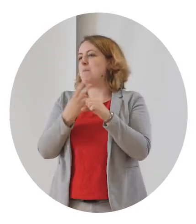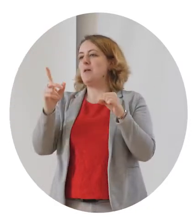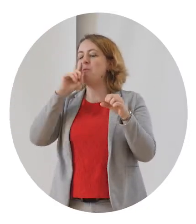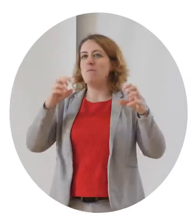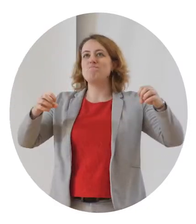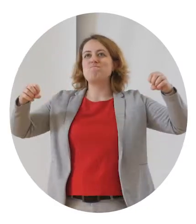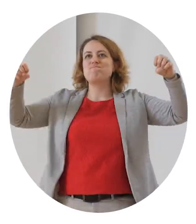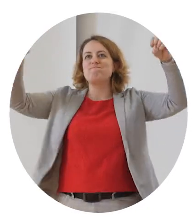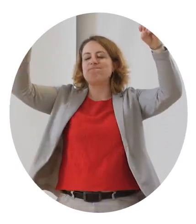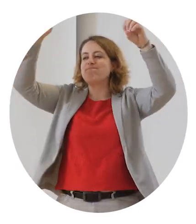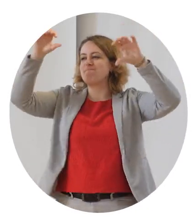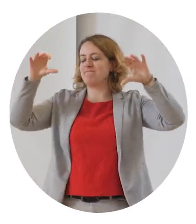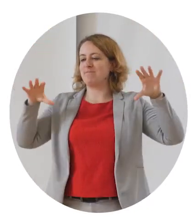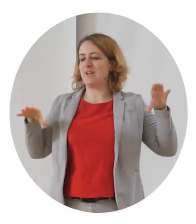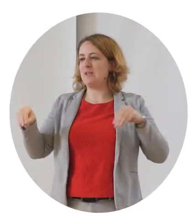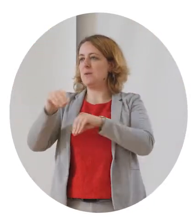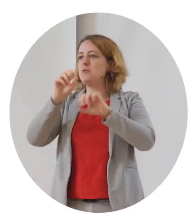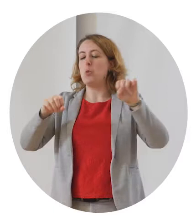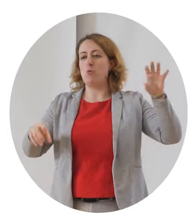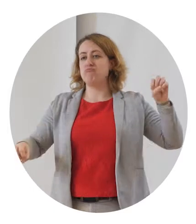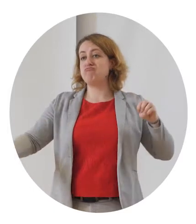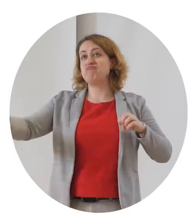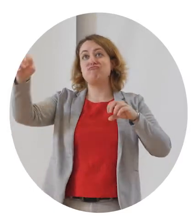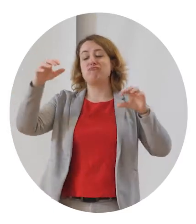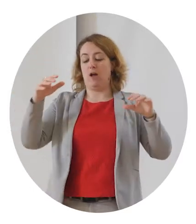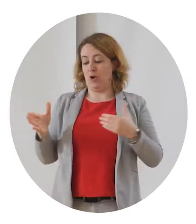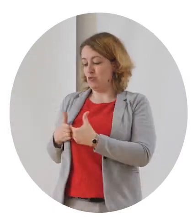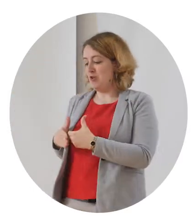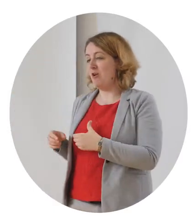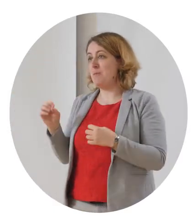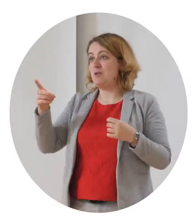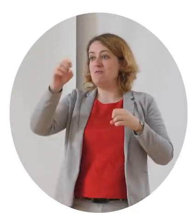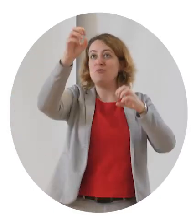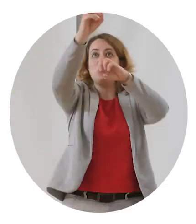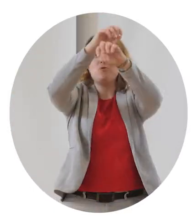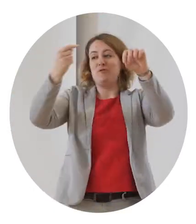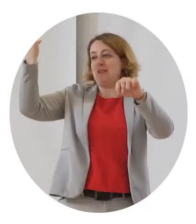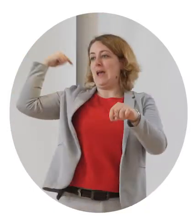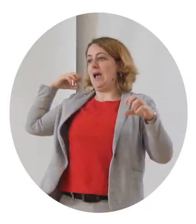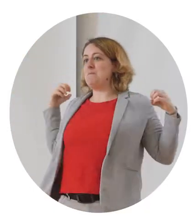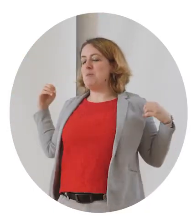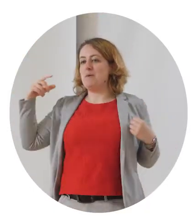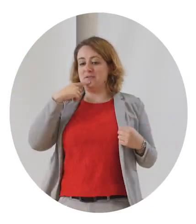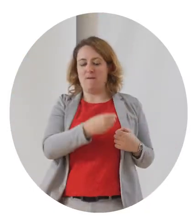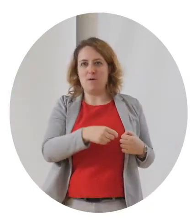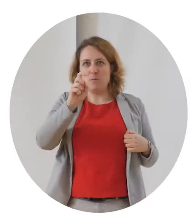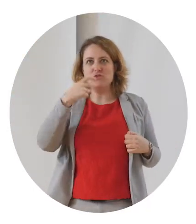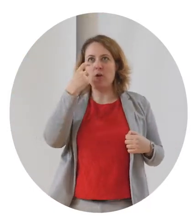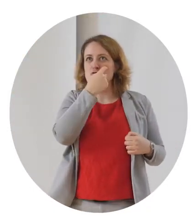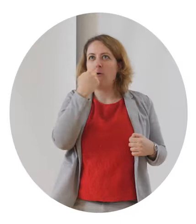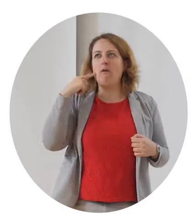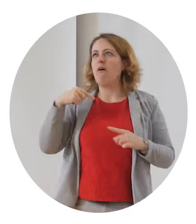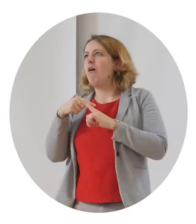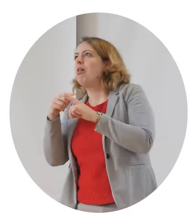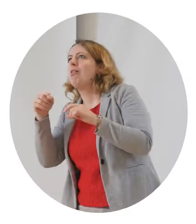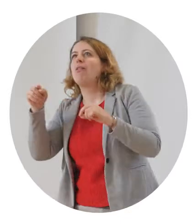bien parce qu'elles s'élèvent dans l'espace un peu de n'importe où. Il y en a à côté, au-dessus, derrière. Donc ça oblige l'enfant